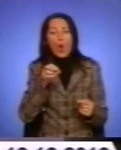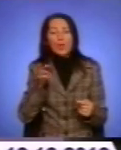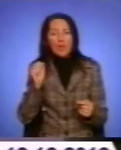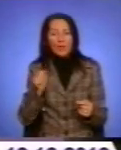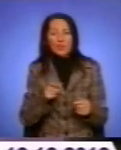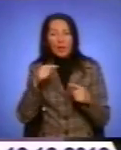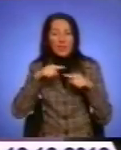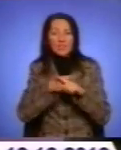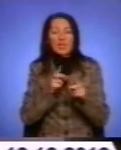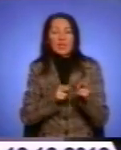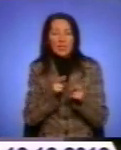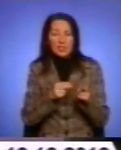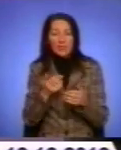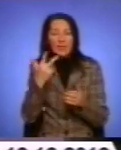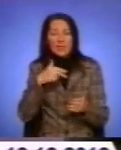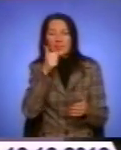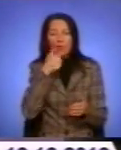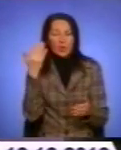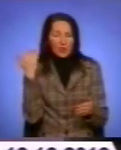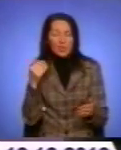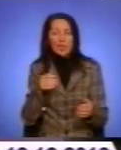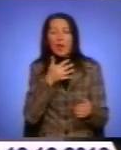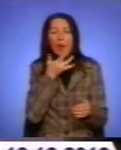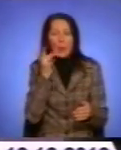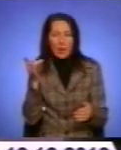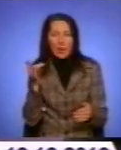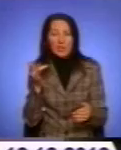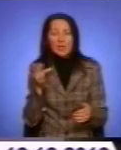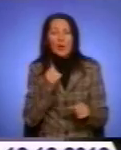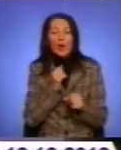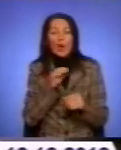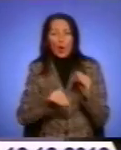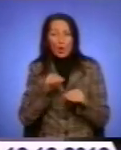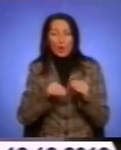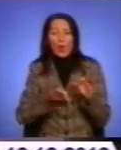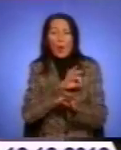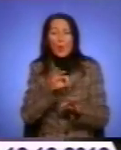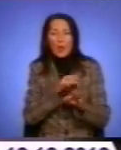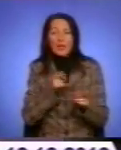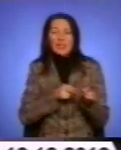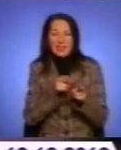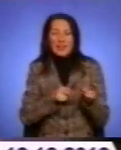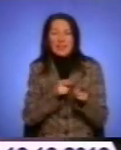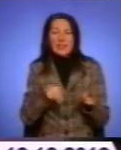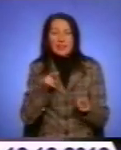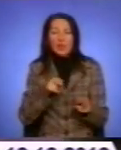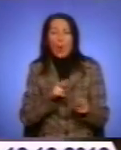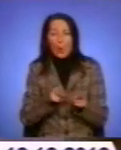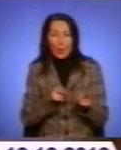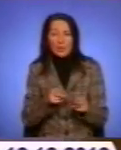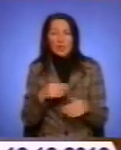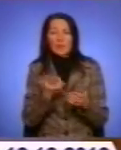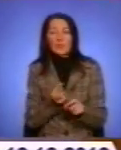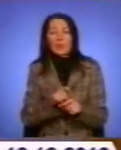раніше американського аналога, розробив проєкт дизельного поїзда. Найвизначнішим досягненням прозової творчості Хуткевича стала